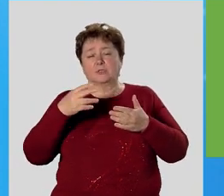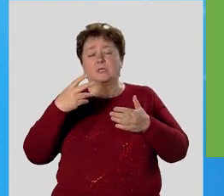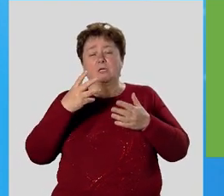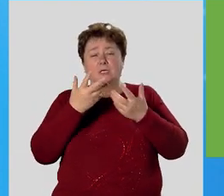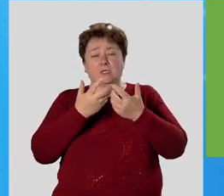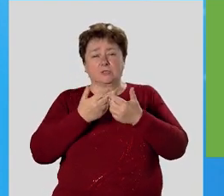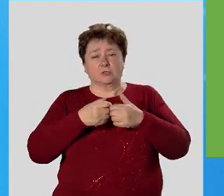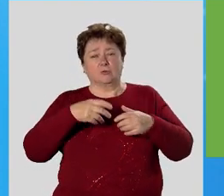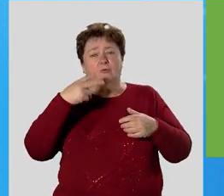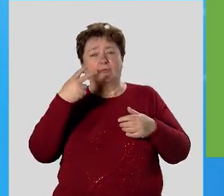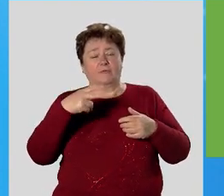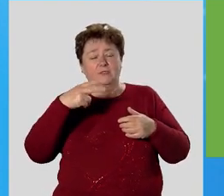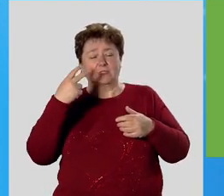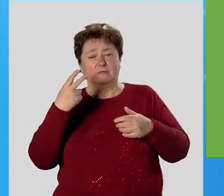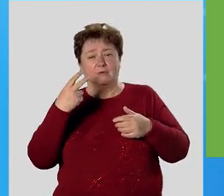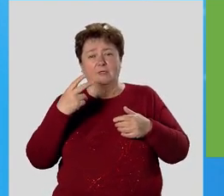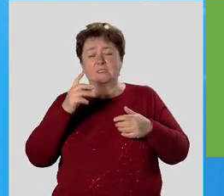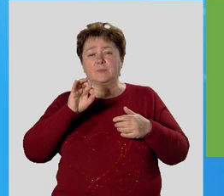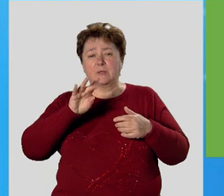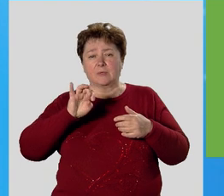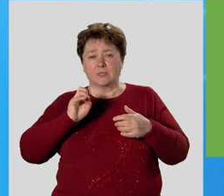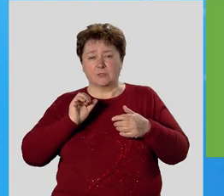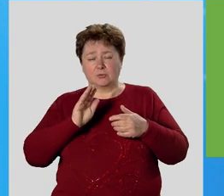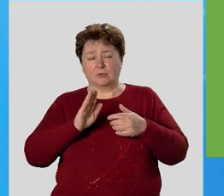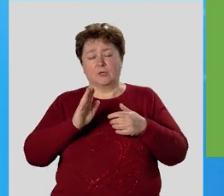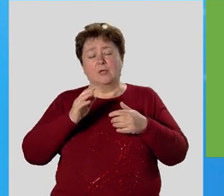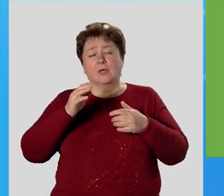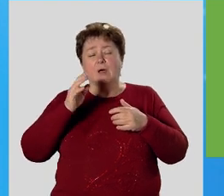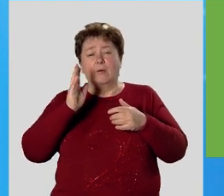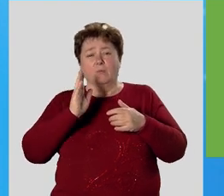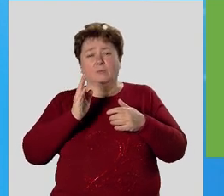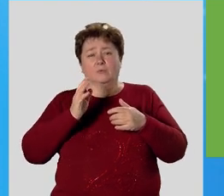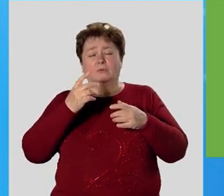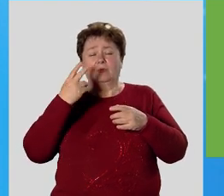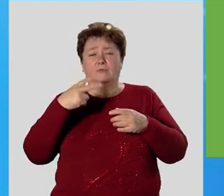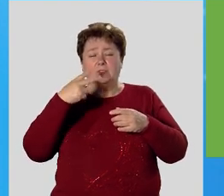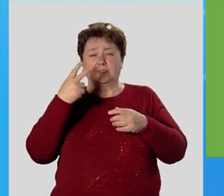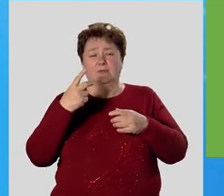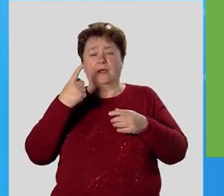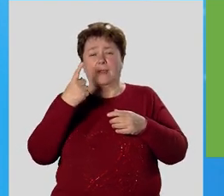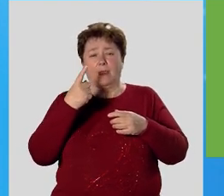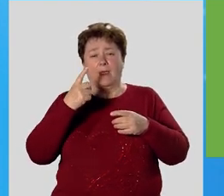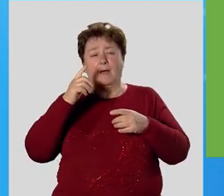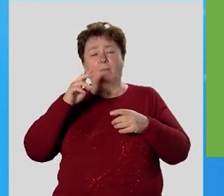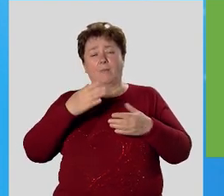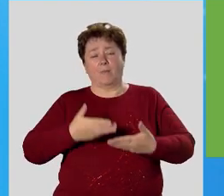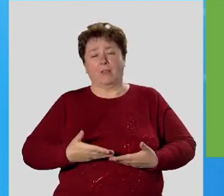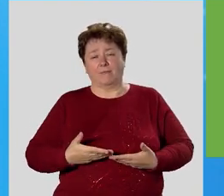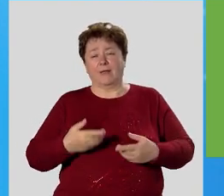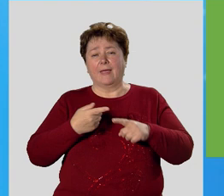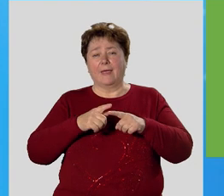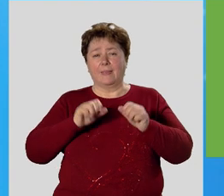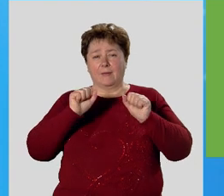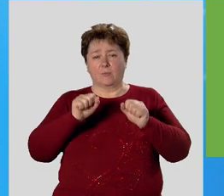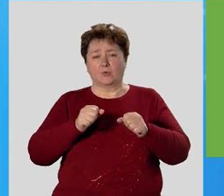22. И тогда в сперматозоиде 22 аутосомы и одна половая. Это